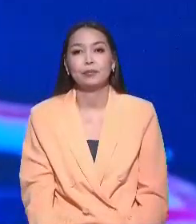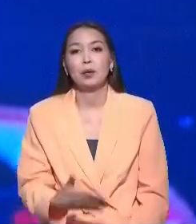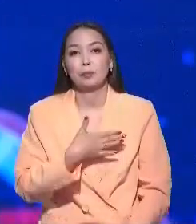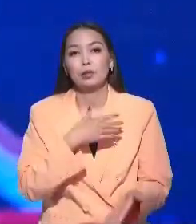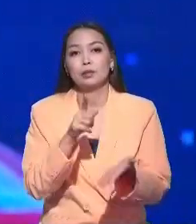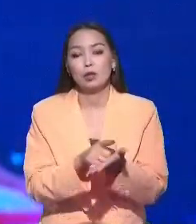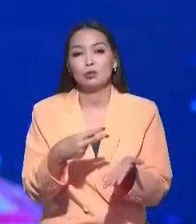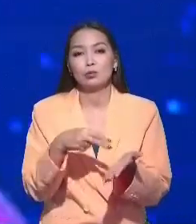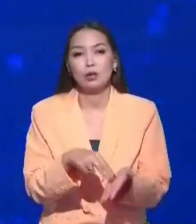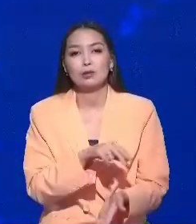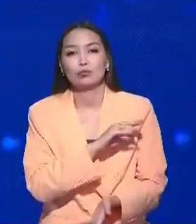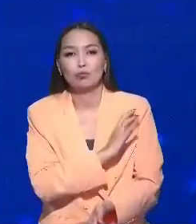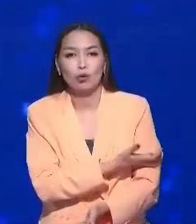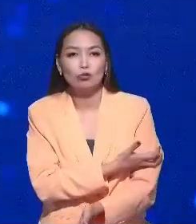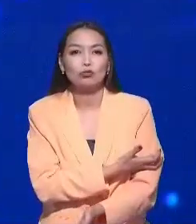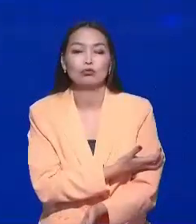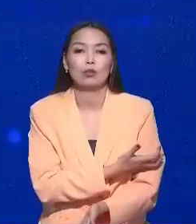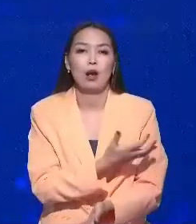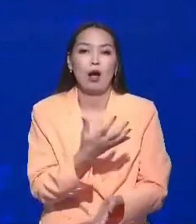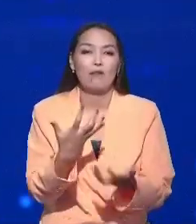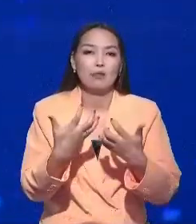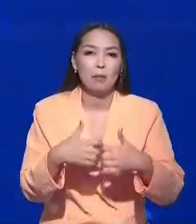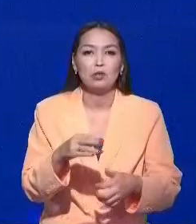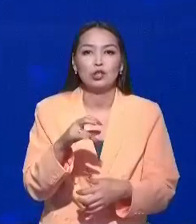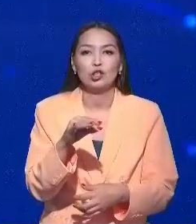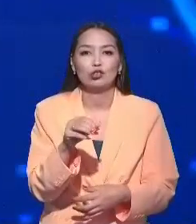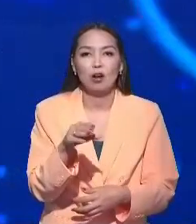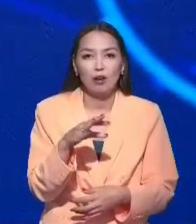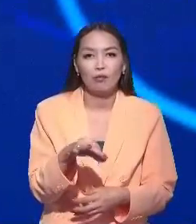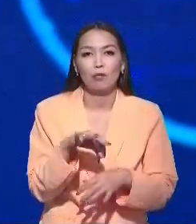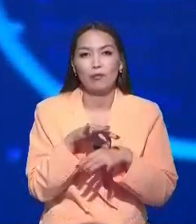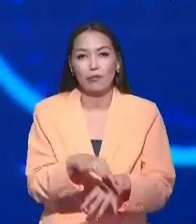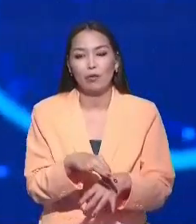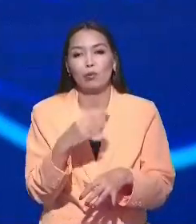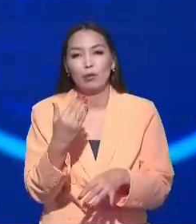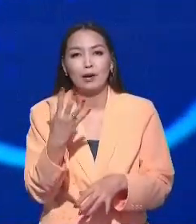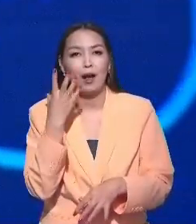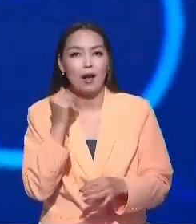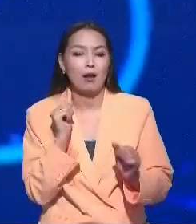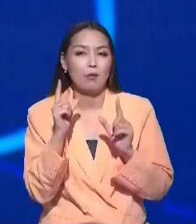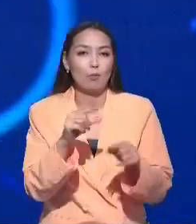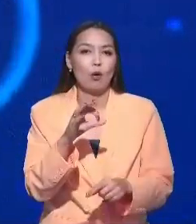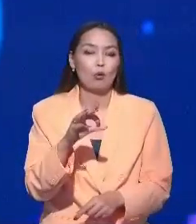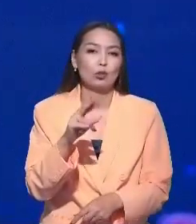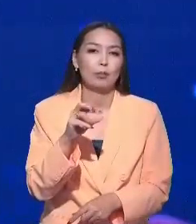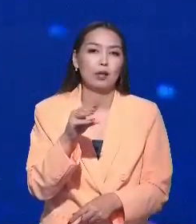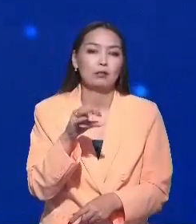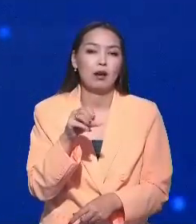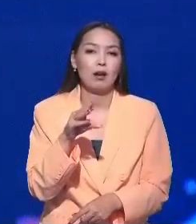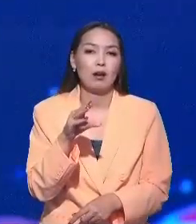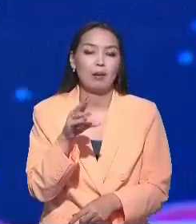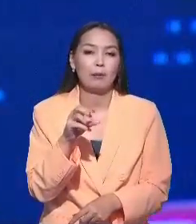Мы должны стать мощной автомобильной державой. Об этом в ходе рабочей поездки в Алматы заявил Олжас Бектенов. Там премьер-министр